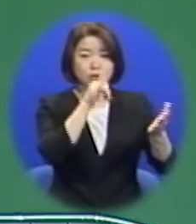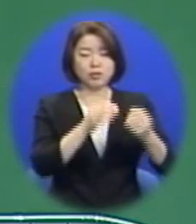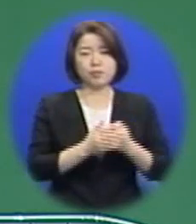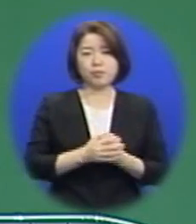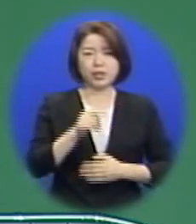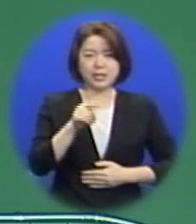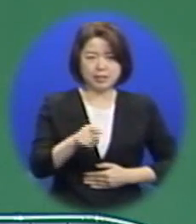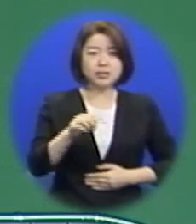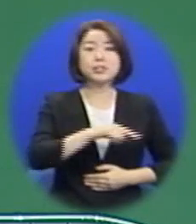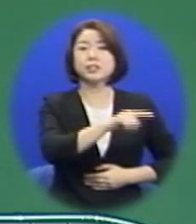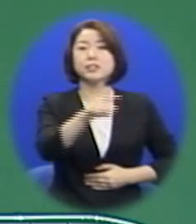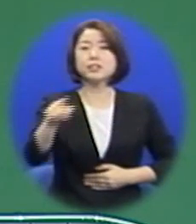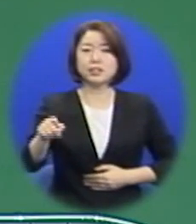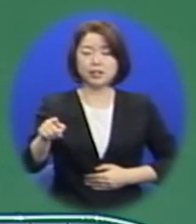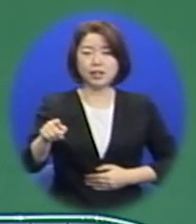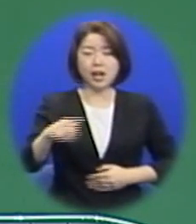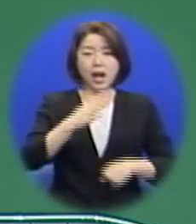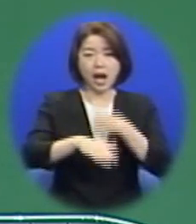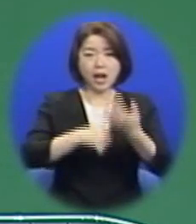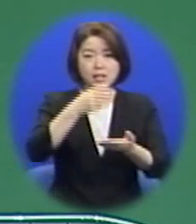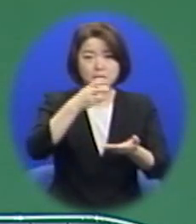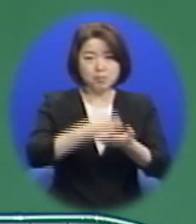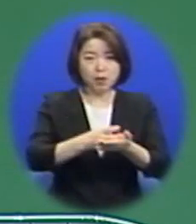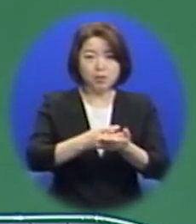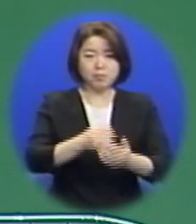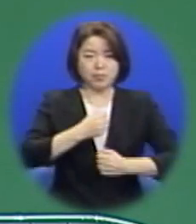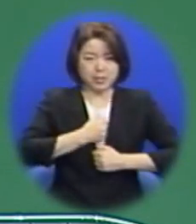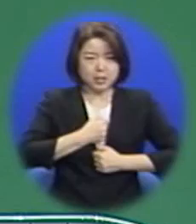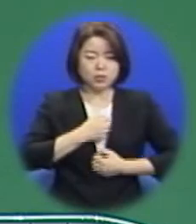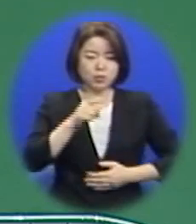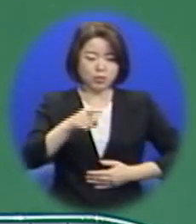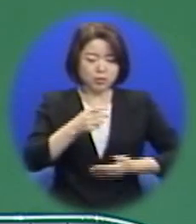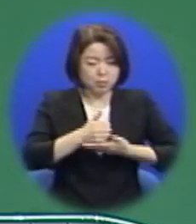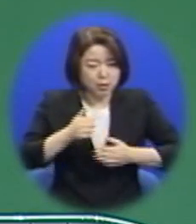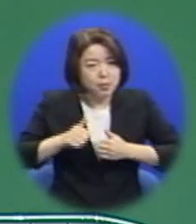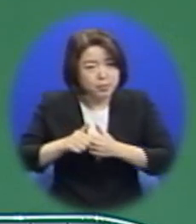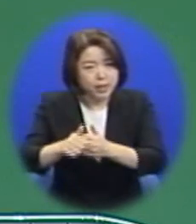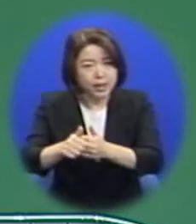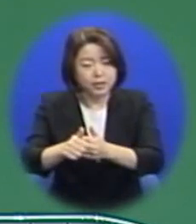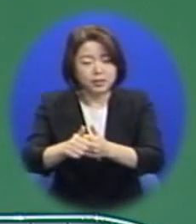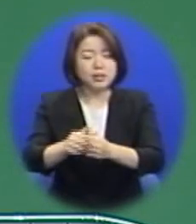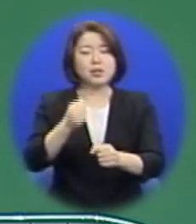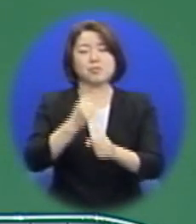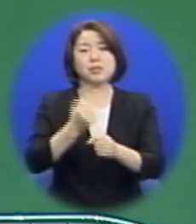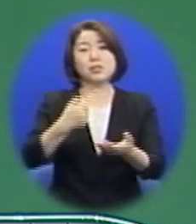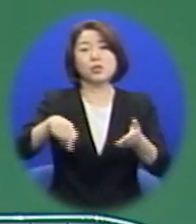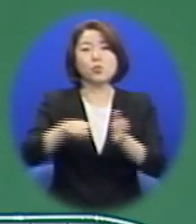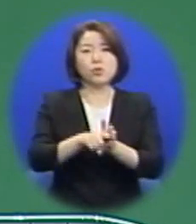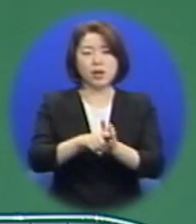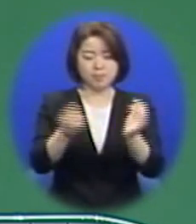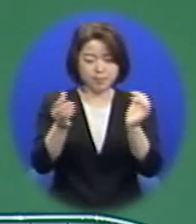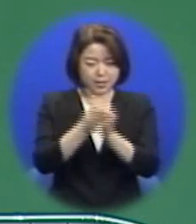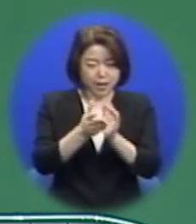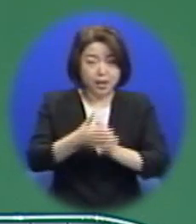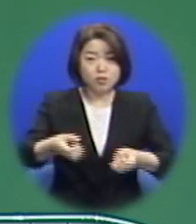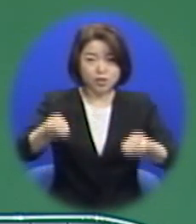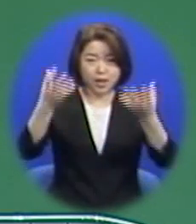이것은 그들에게 그의 율례를 지키고 그의 법을 따르게 하기 위함이었다. 할렐루야!